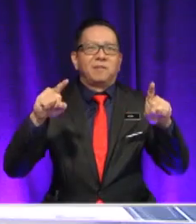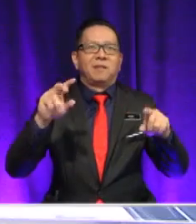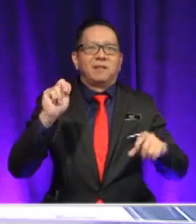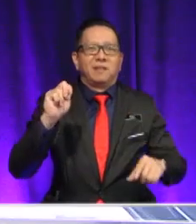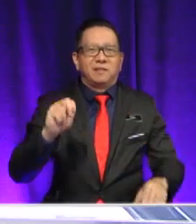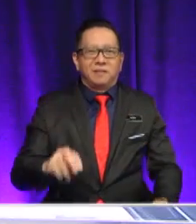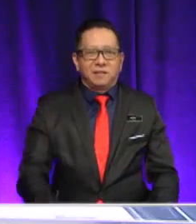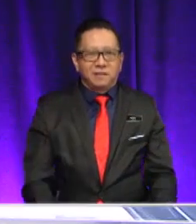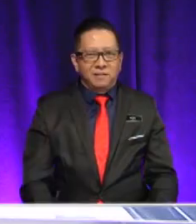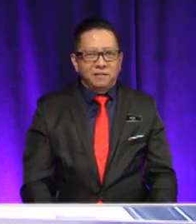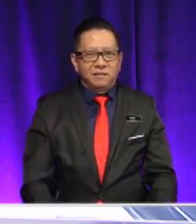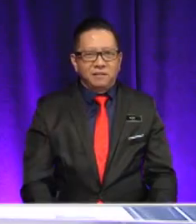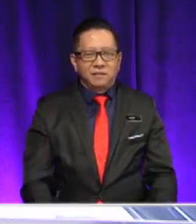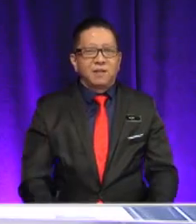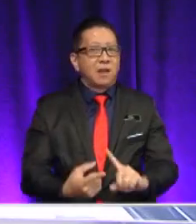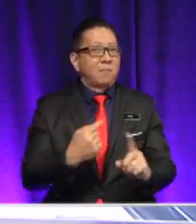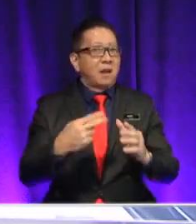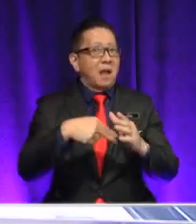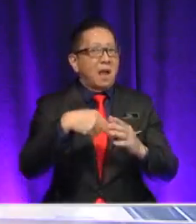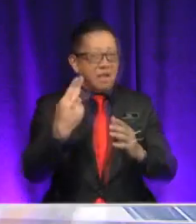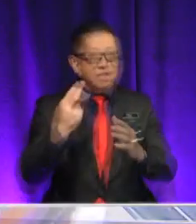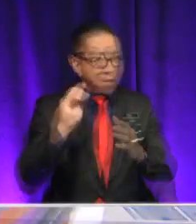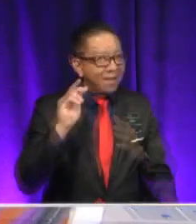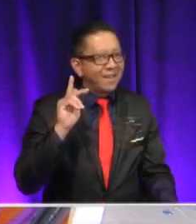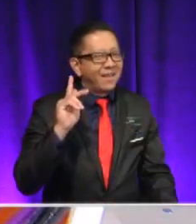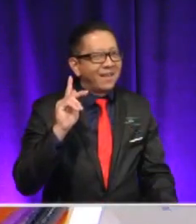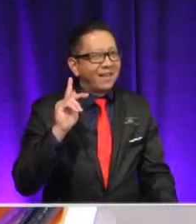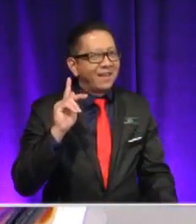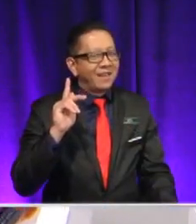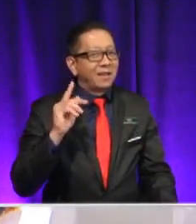hasil karya event ini berapa gajah juga